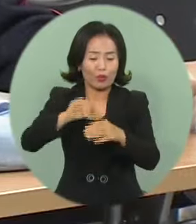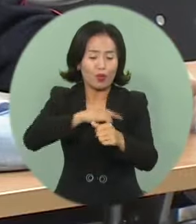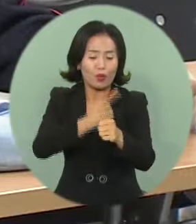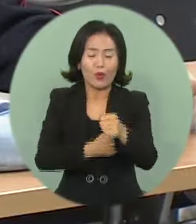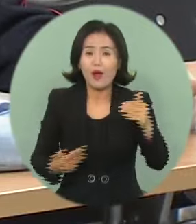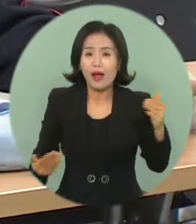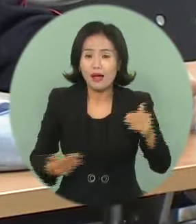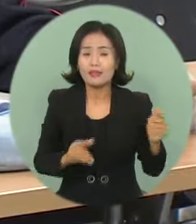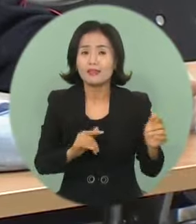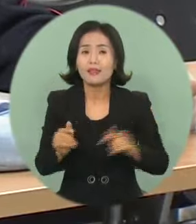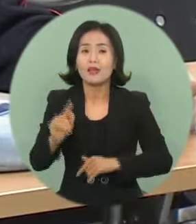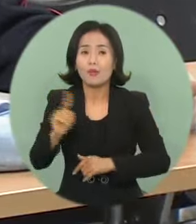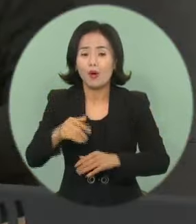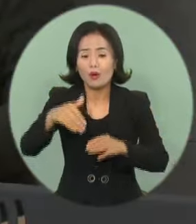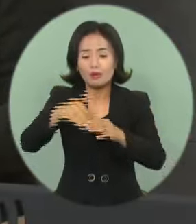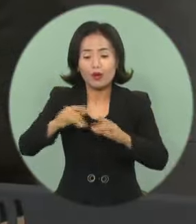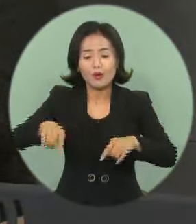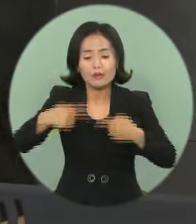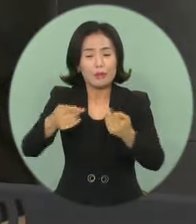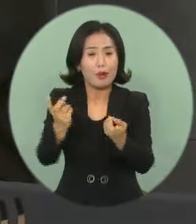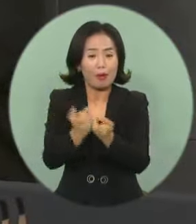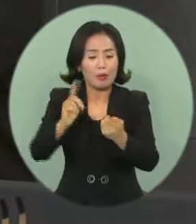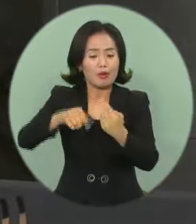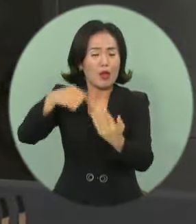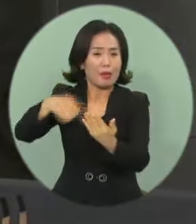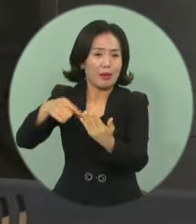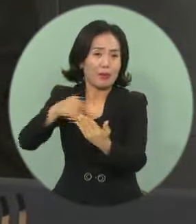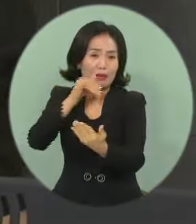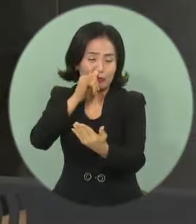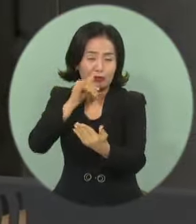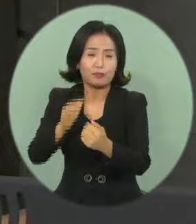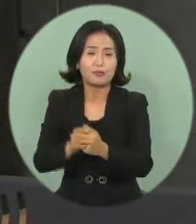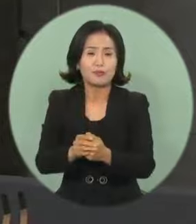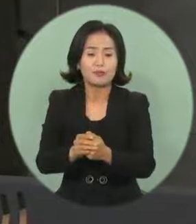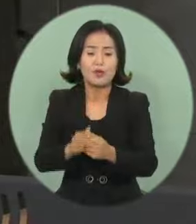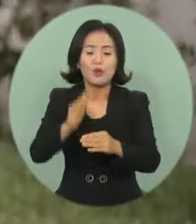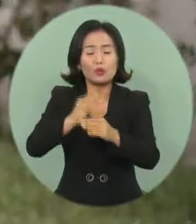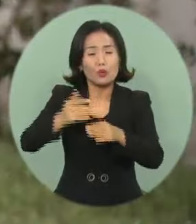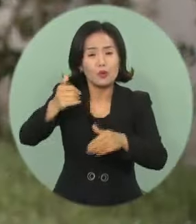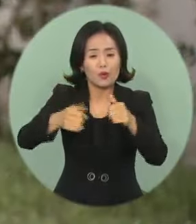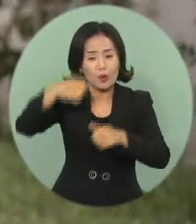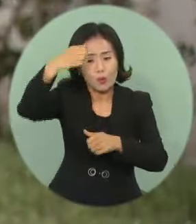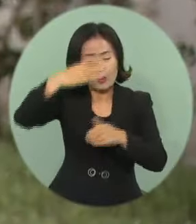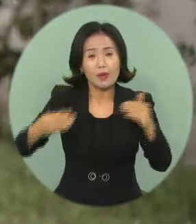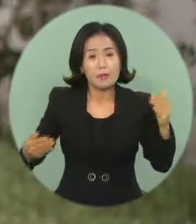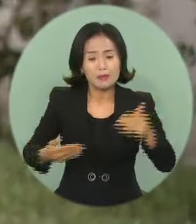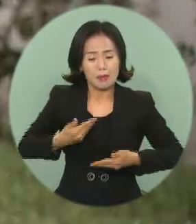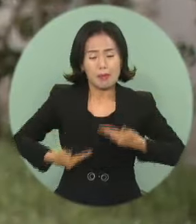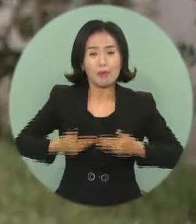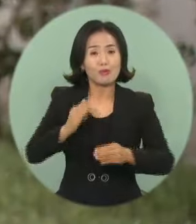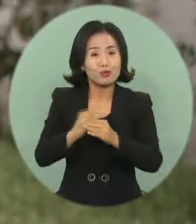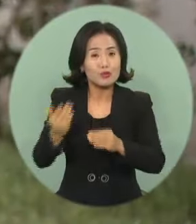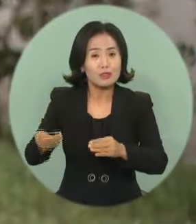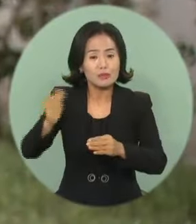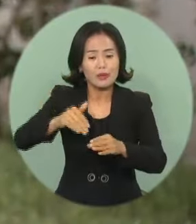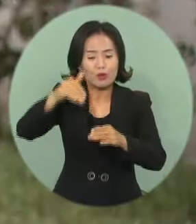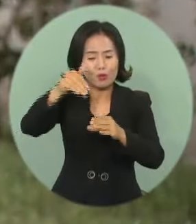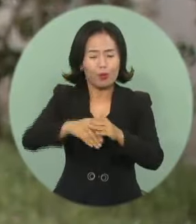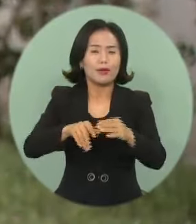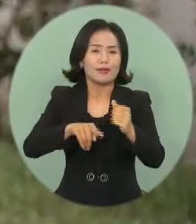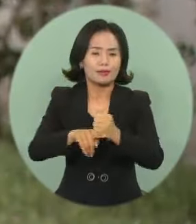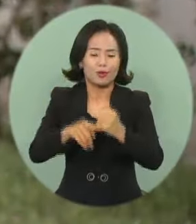얻은 학생들에게 선거 참여 방법을 교육하고 있는 겁니다. 중간고사 기간인 고3 학생들은 바쁜 와중에도